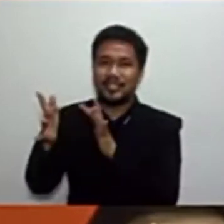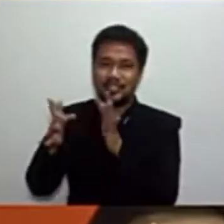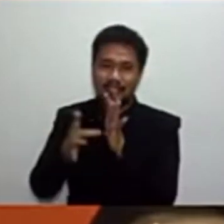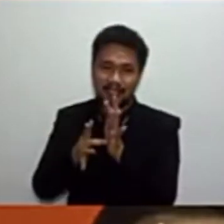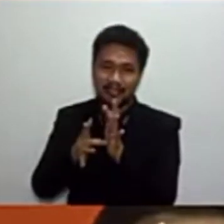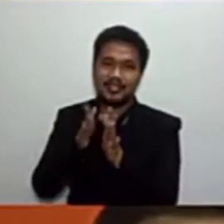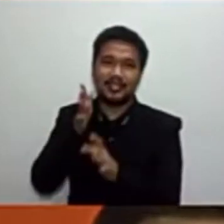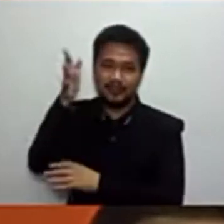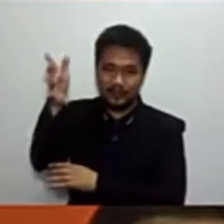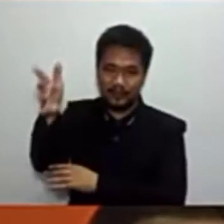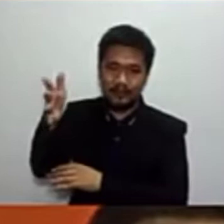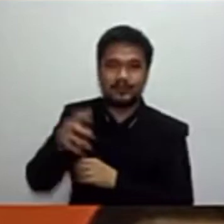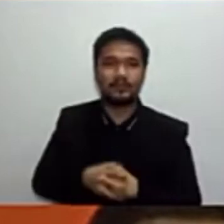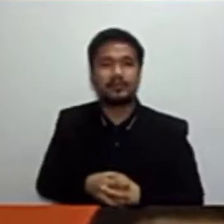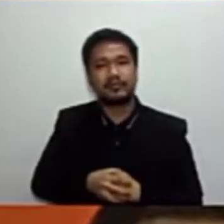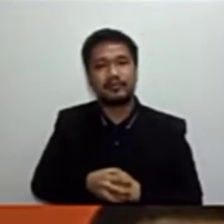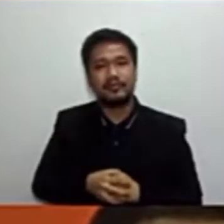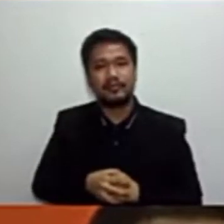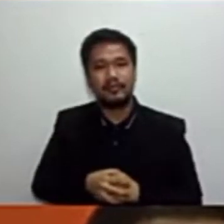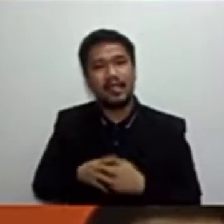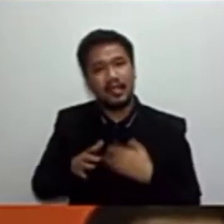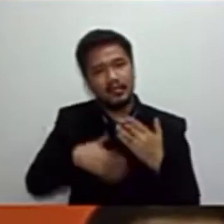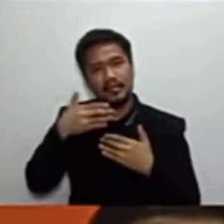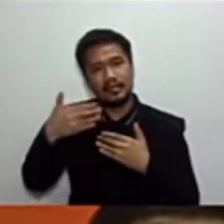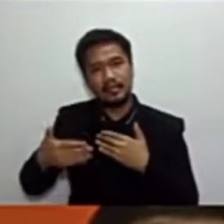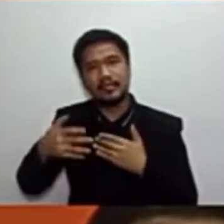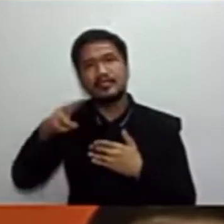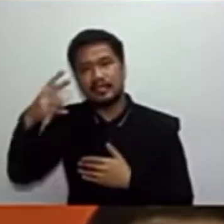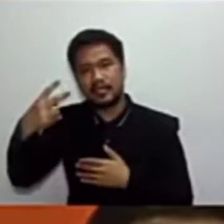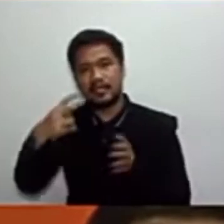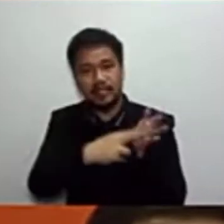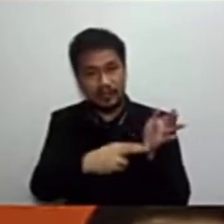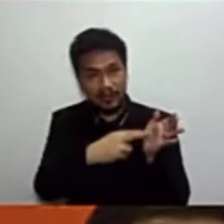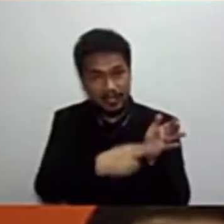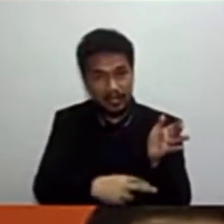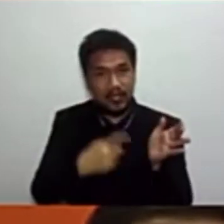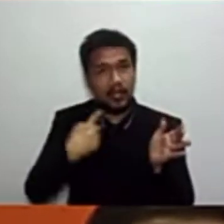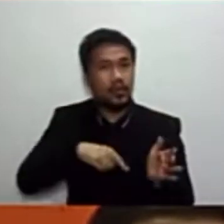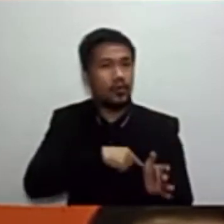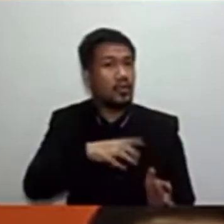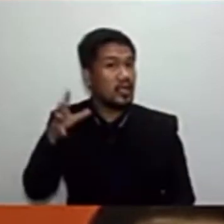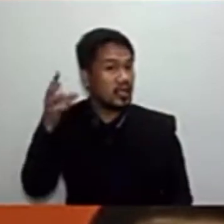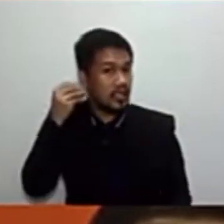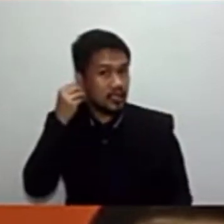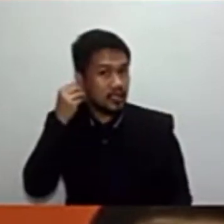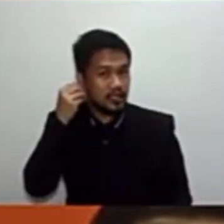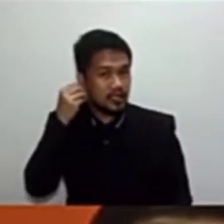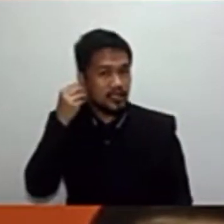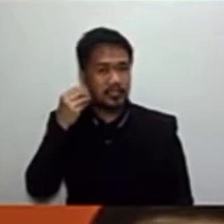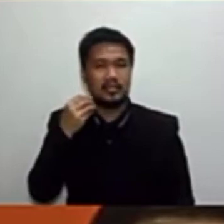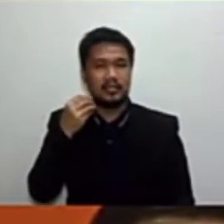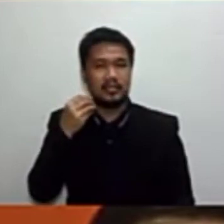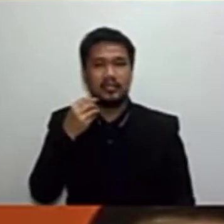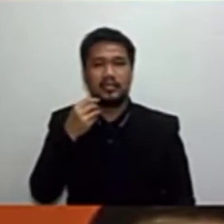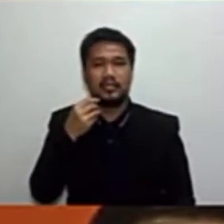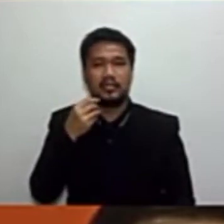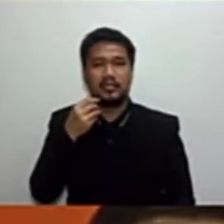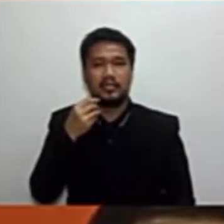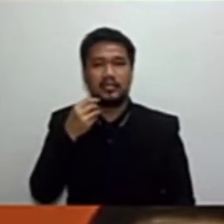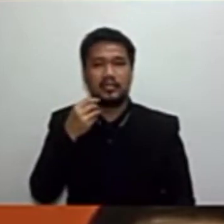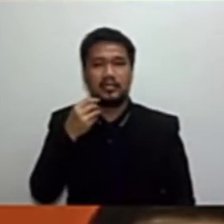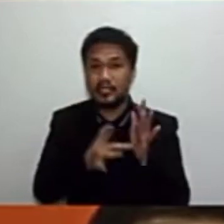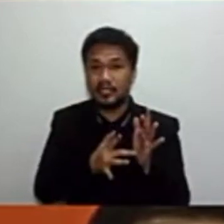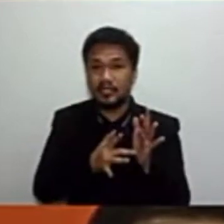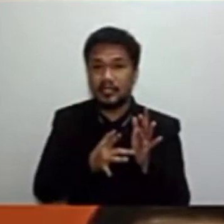Sa ikalawang pagbasa naman, sinabi sa atin na si Jesus ay nakiisa